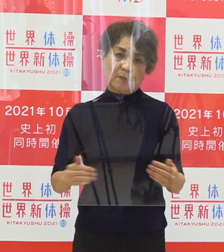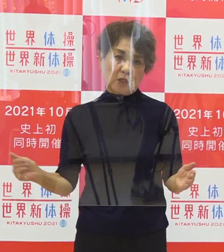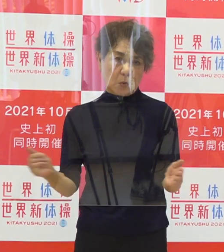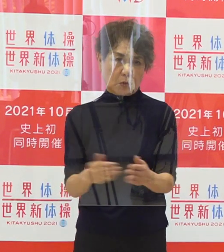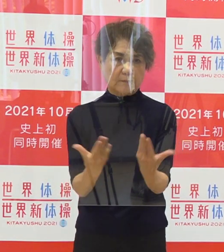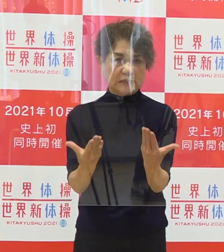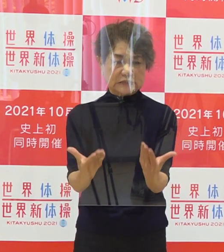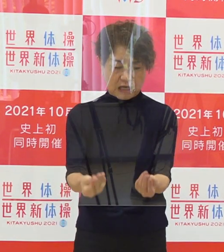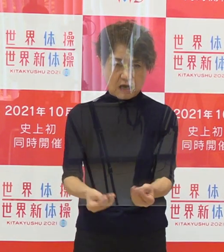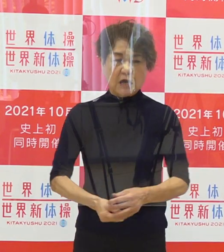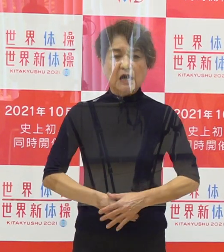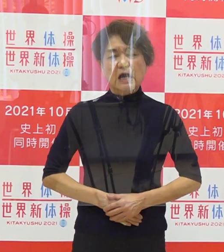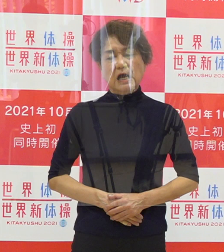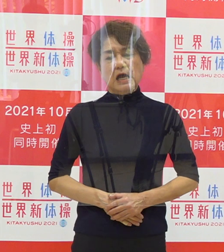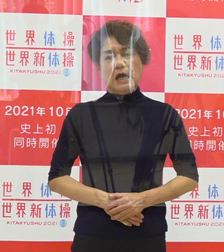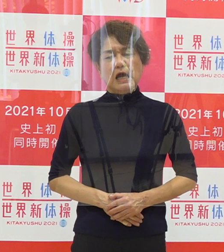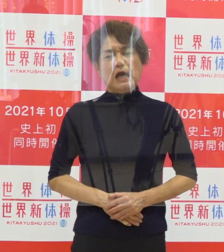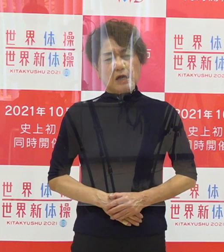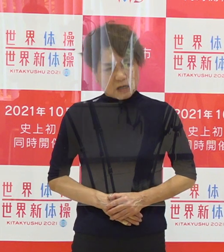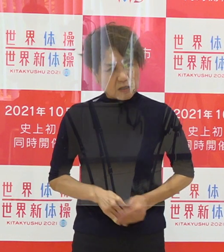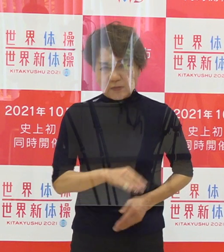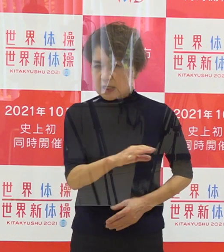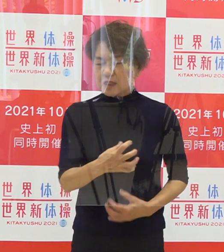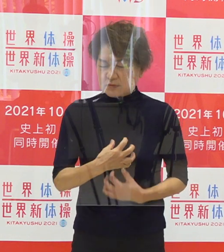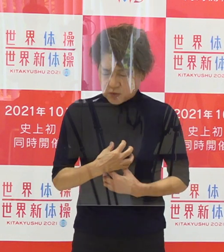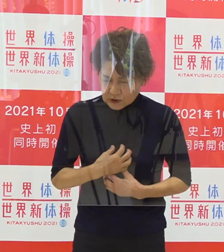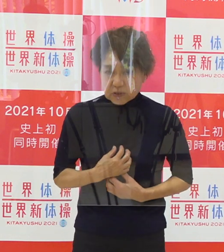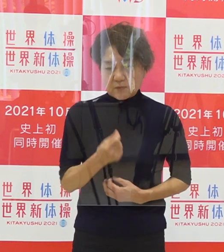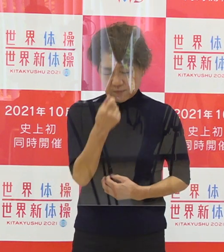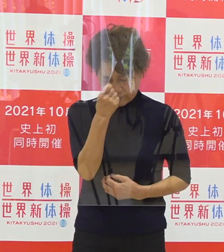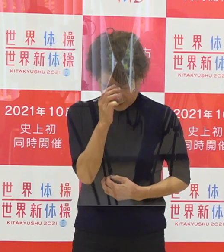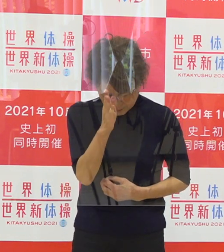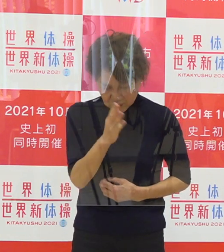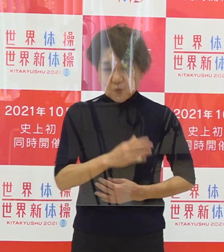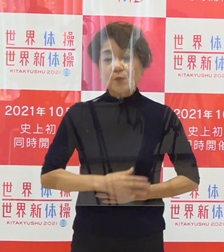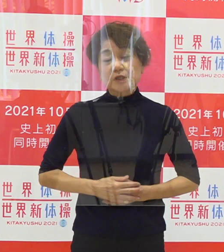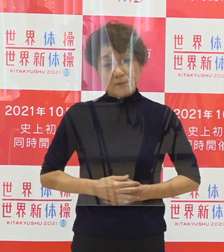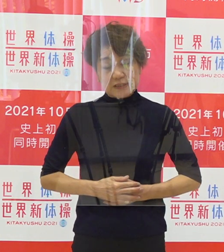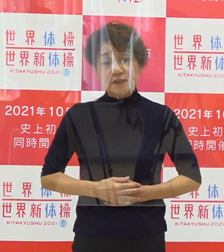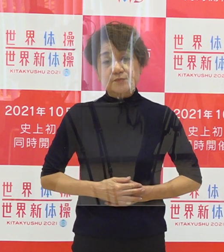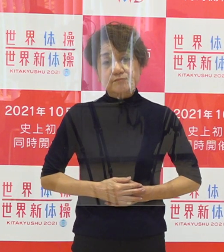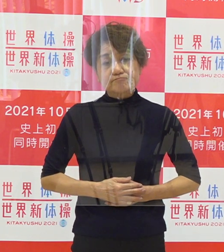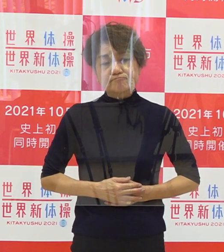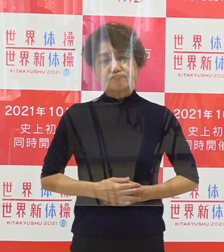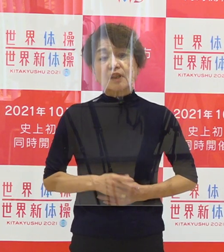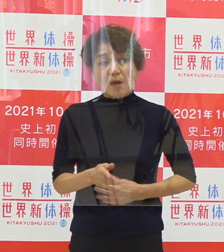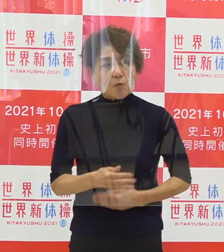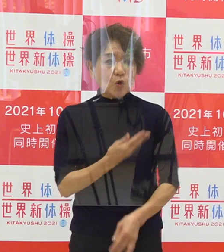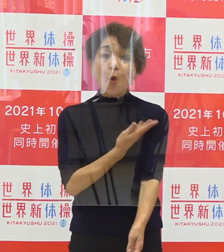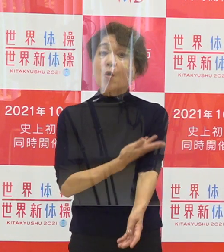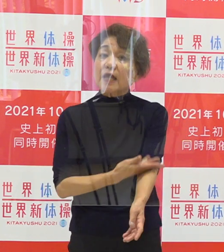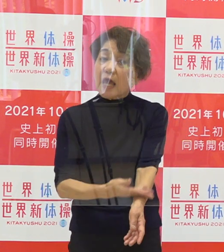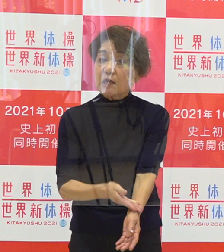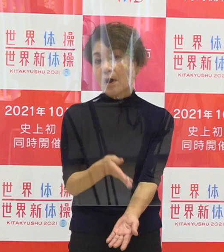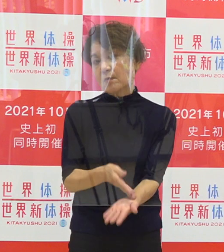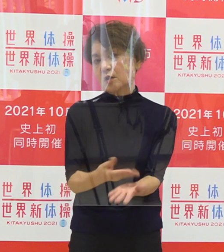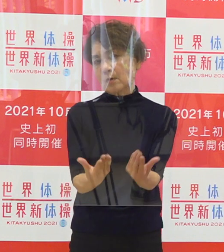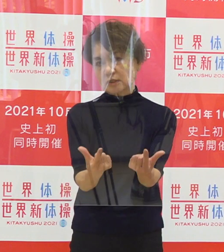今回こういうことでご心配をおかけしたことは申し訳なく思っております。ただ経緯はそういうことでありま